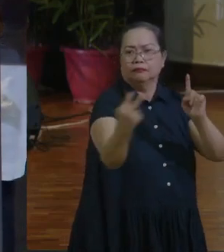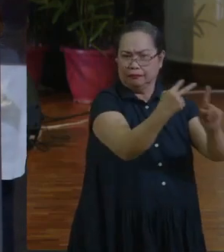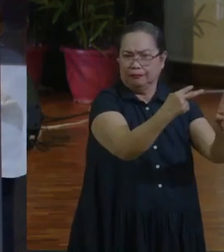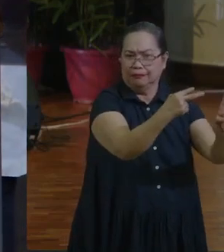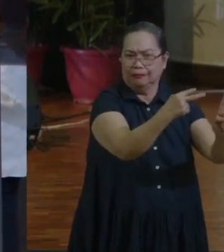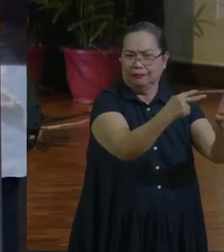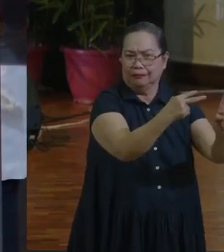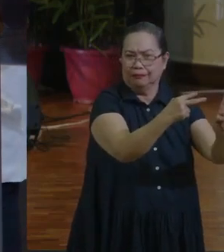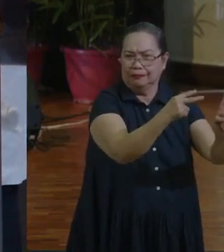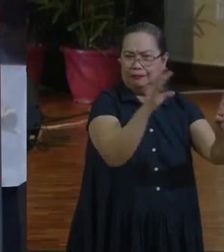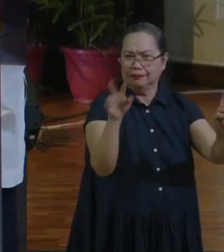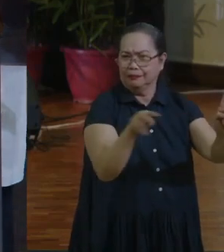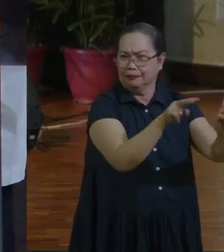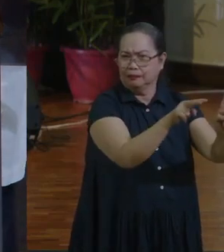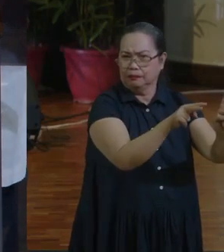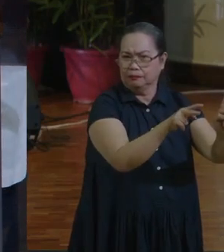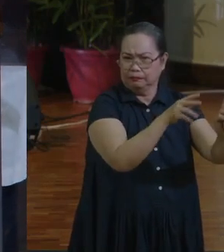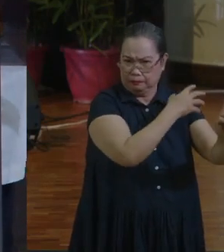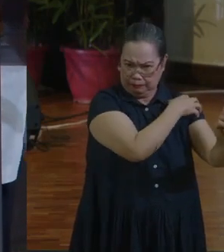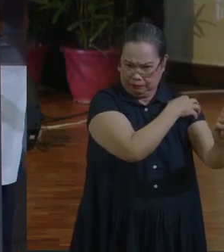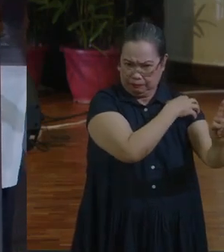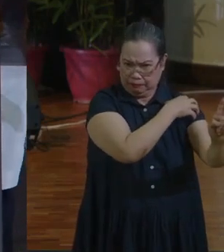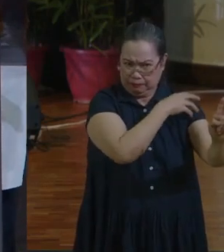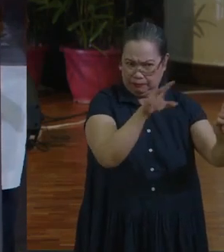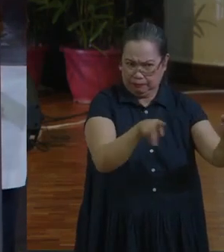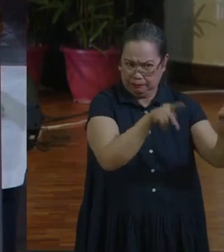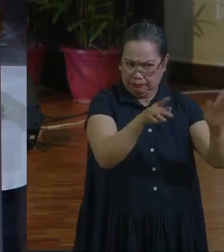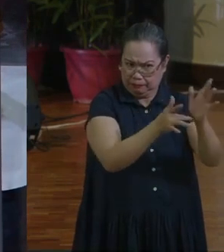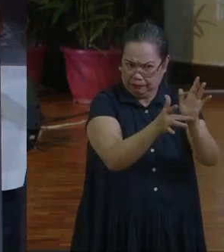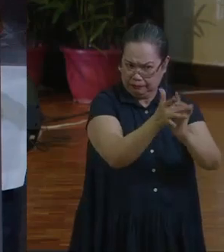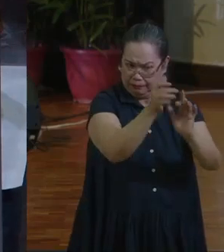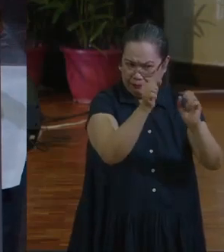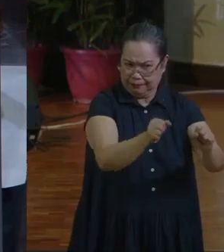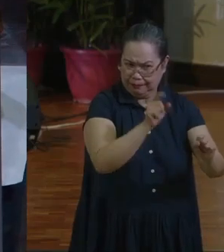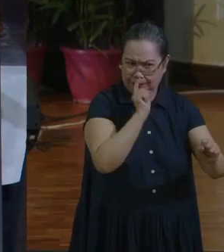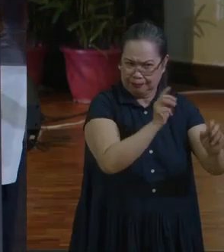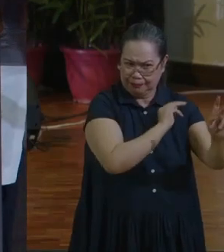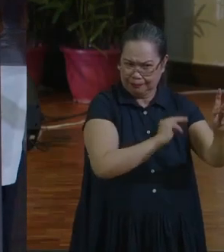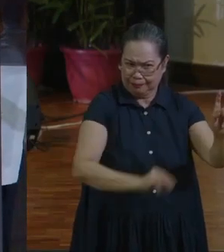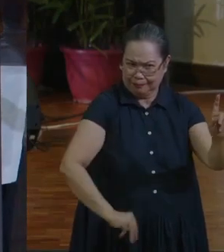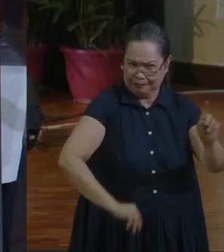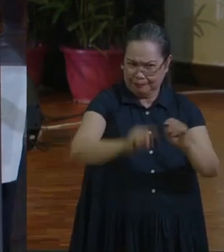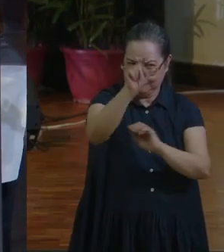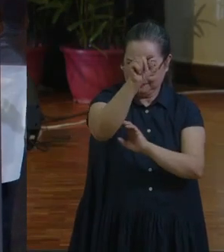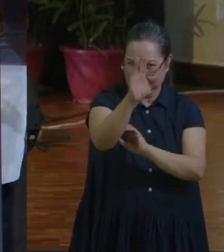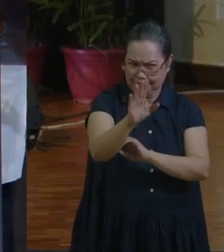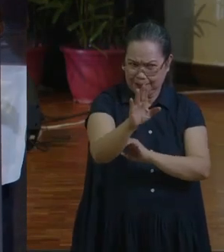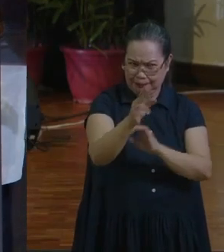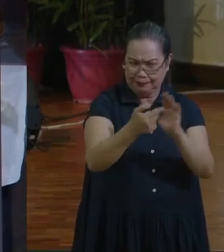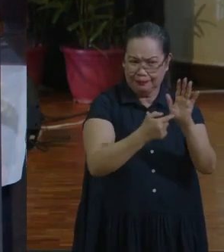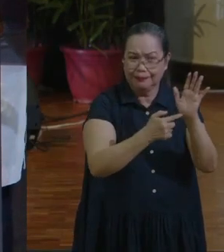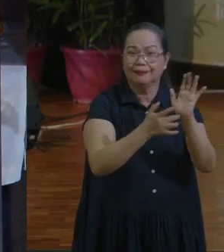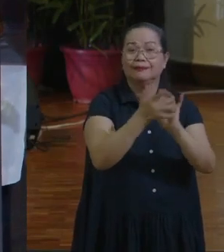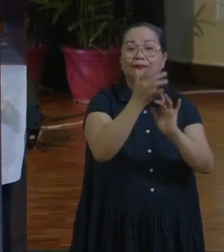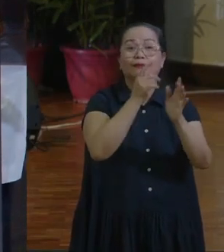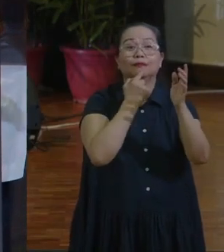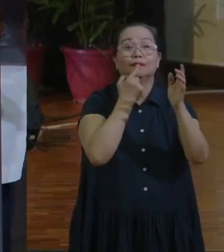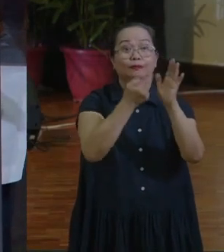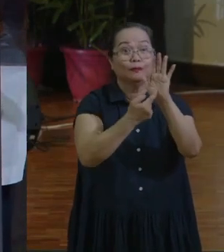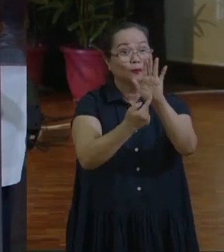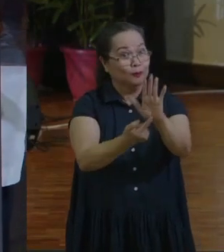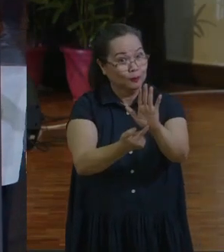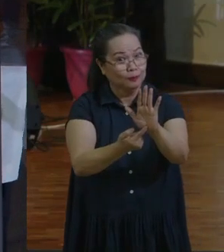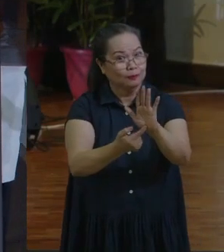ang paglantad ng kanyang kapangyarihan bilang Mesaya ng Diyos. Pinakita niya kung sino